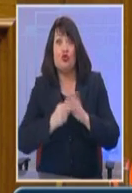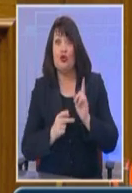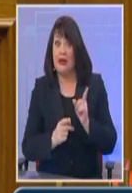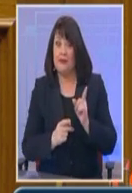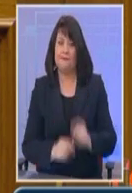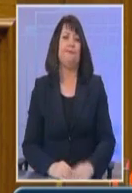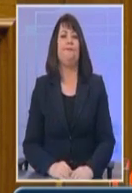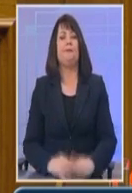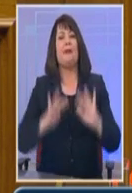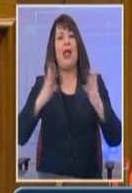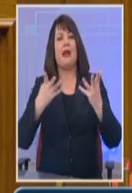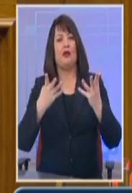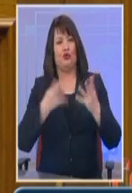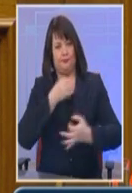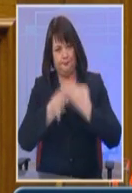Ένατο,